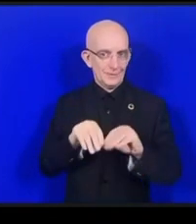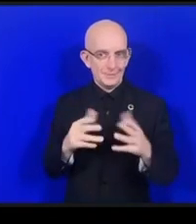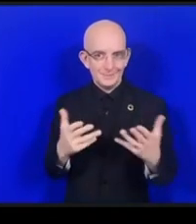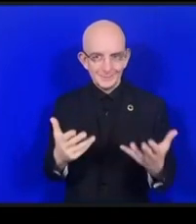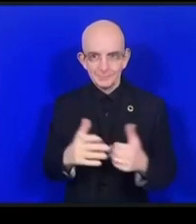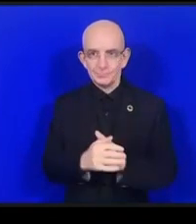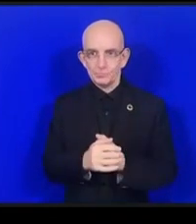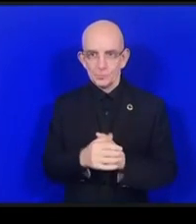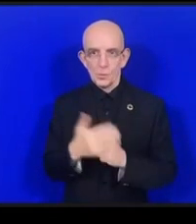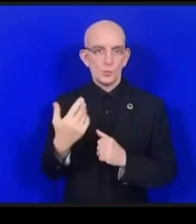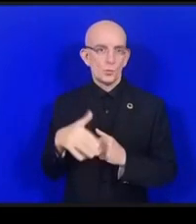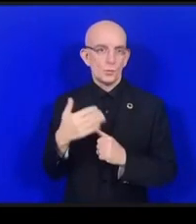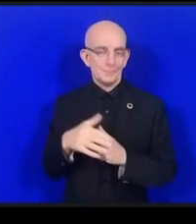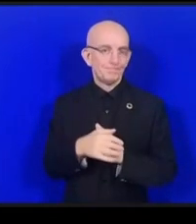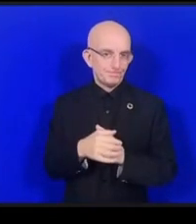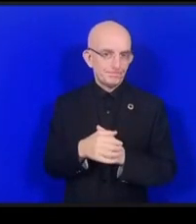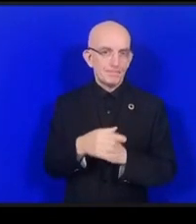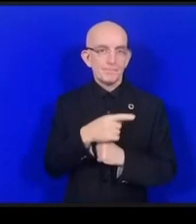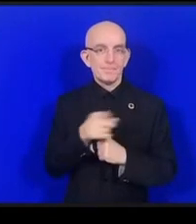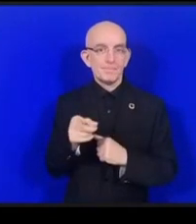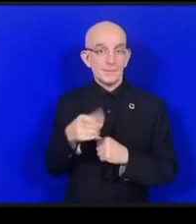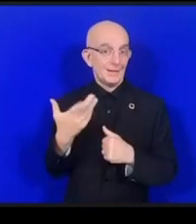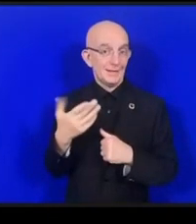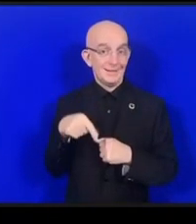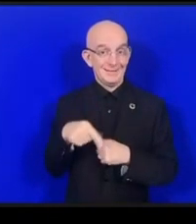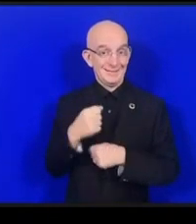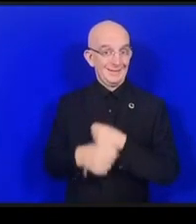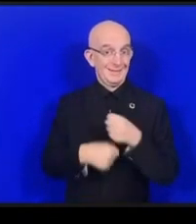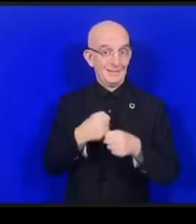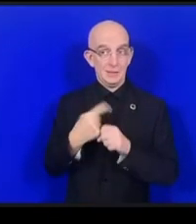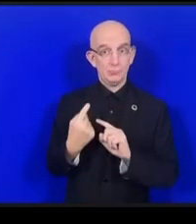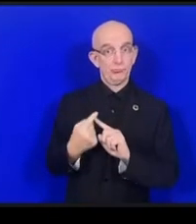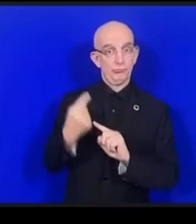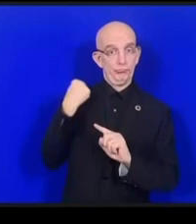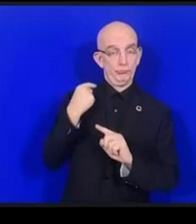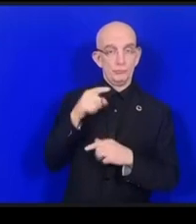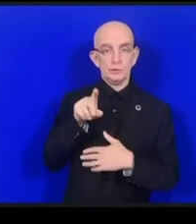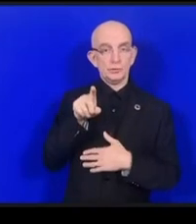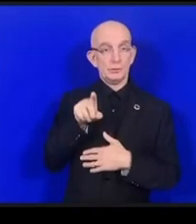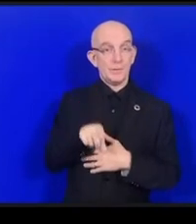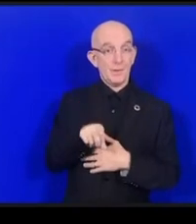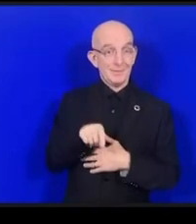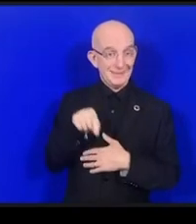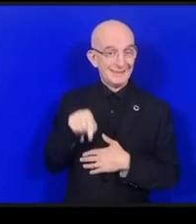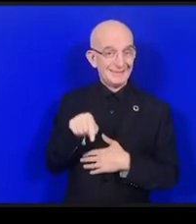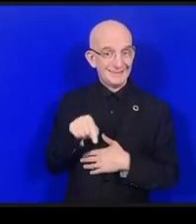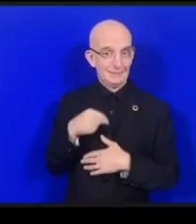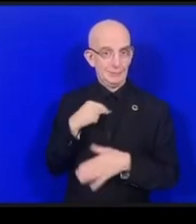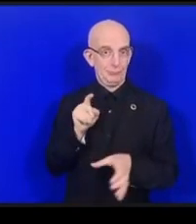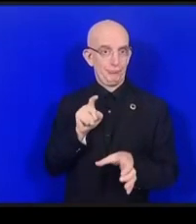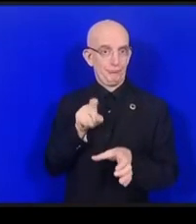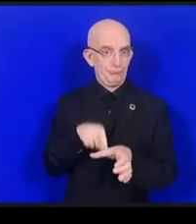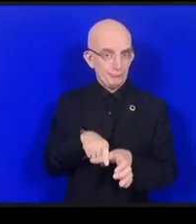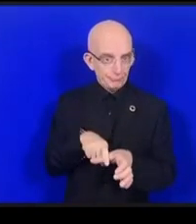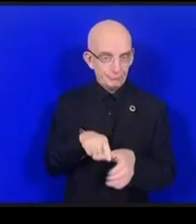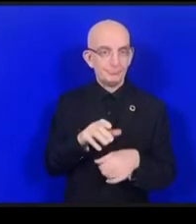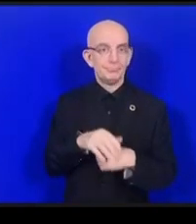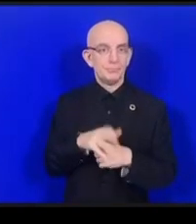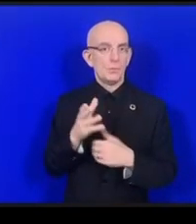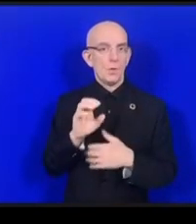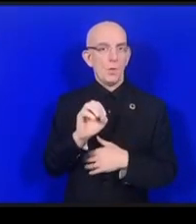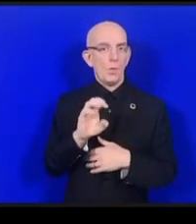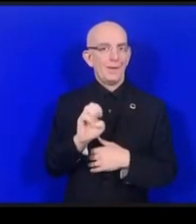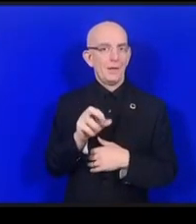и мы Ну сама Работа началась около 4 лет назад инициатором явилась